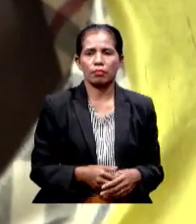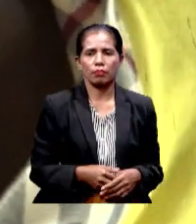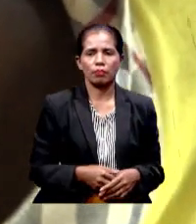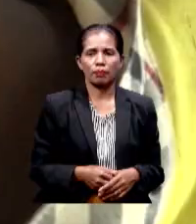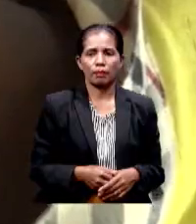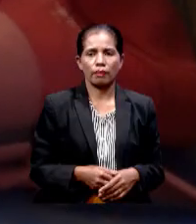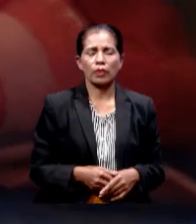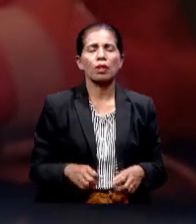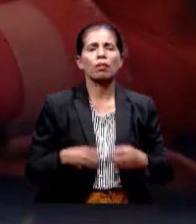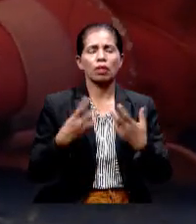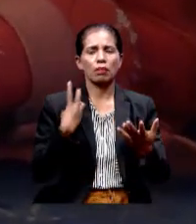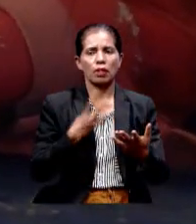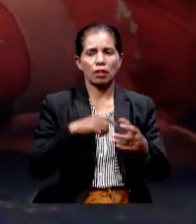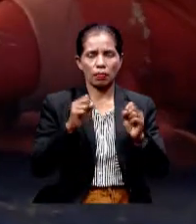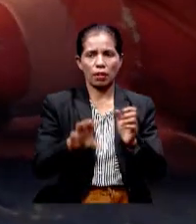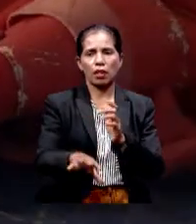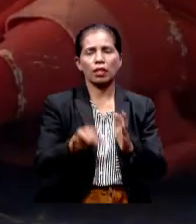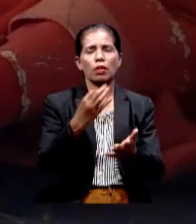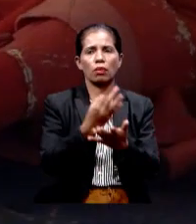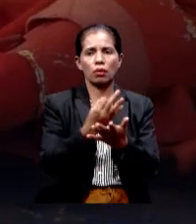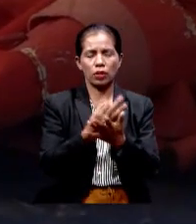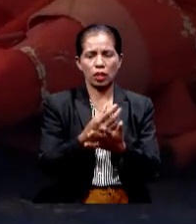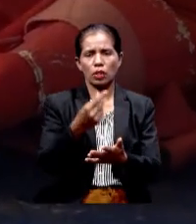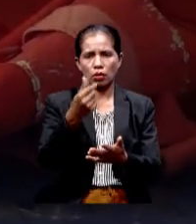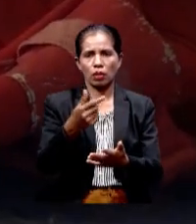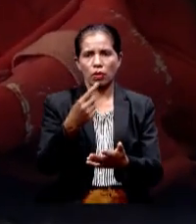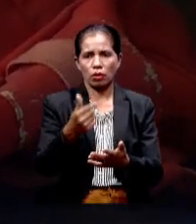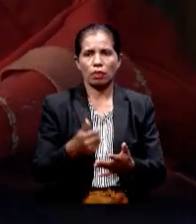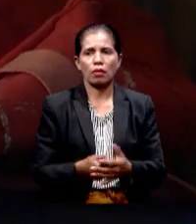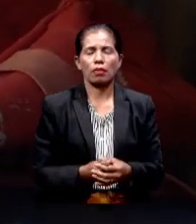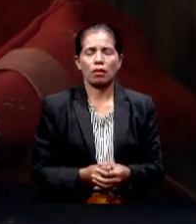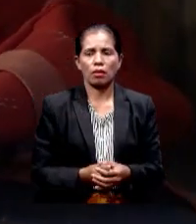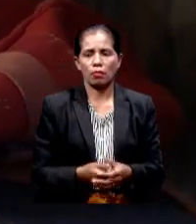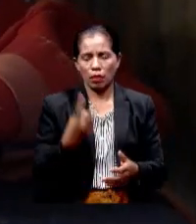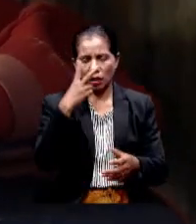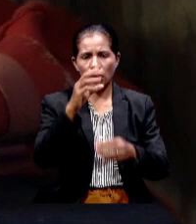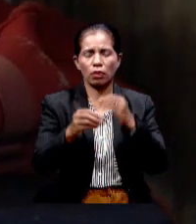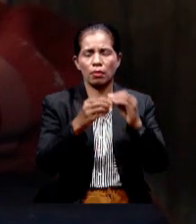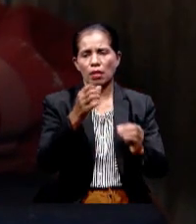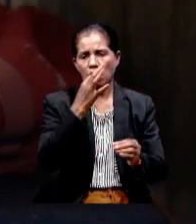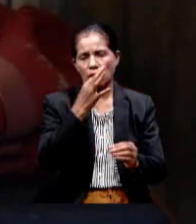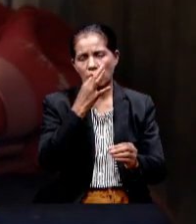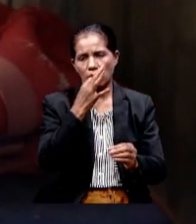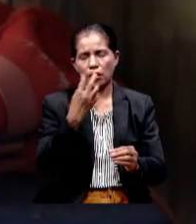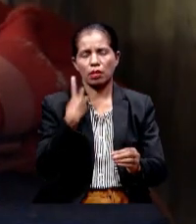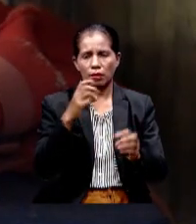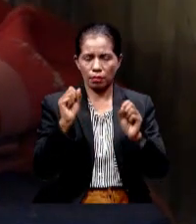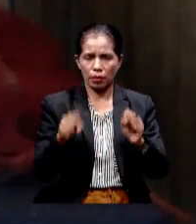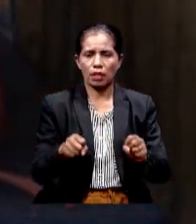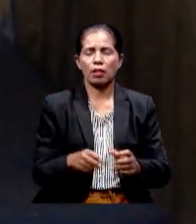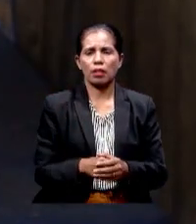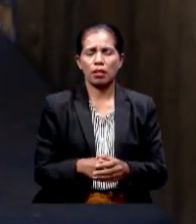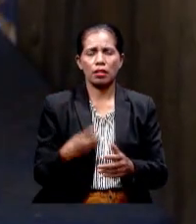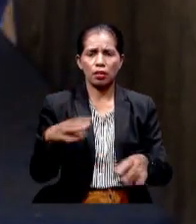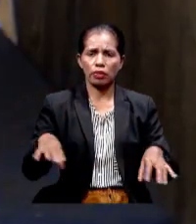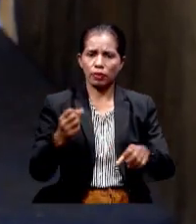ne anu sapara ita bele hetan hasan ituan ba hahania ni tab tinggi berusaha. Tahu sah, mai